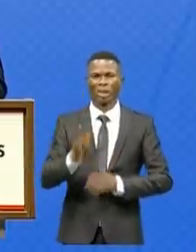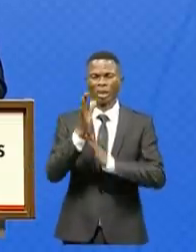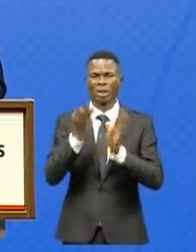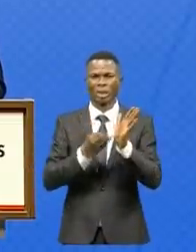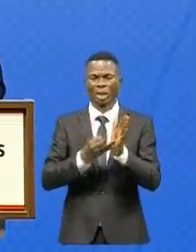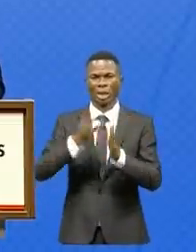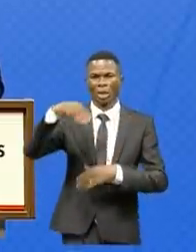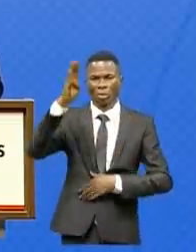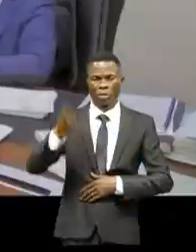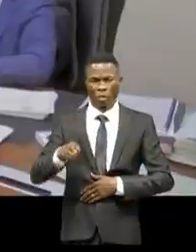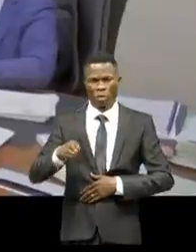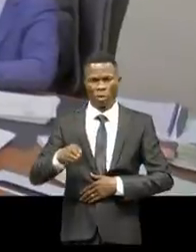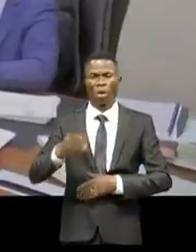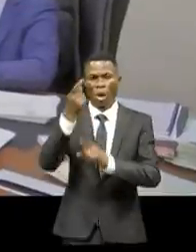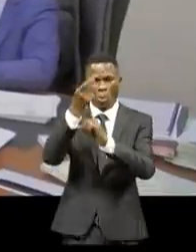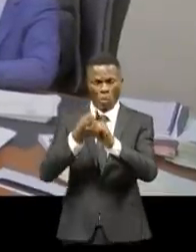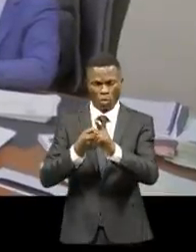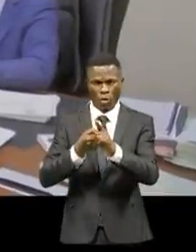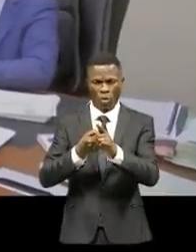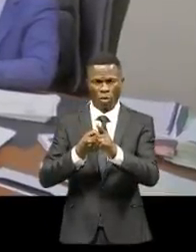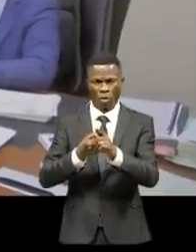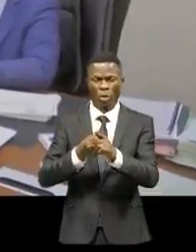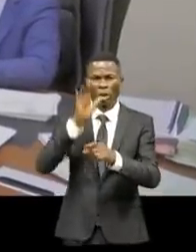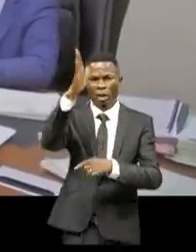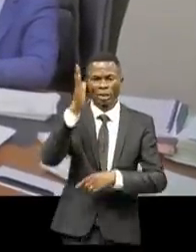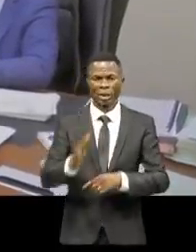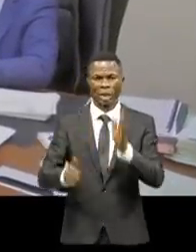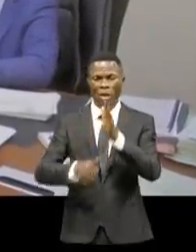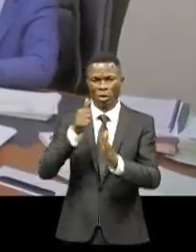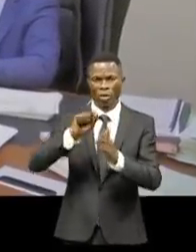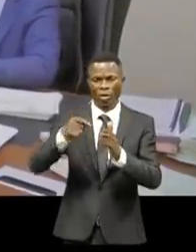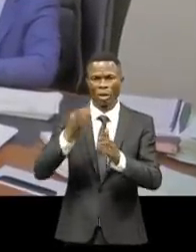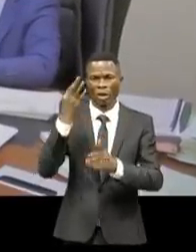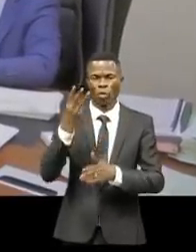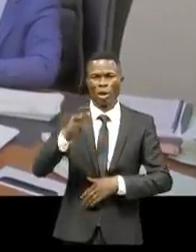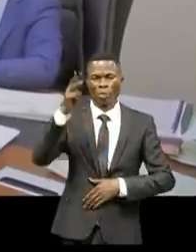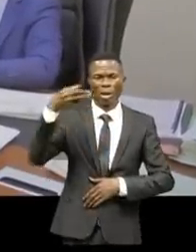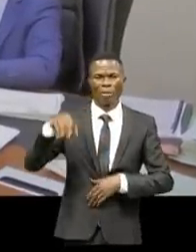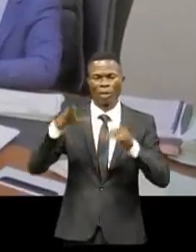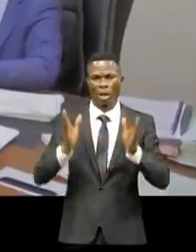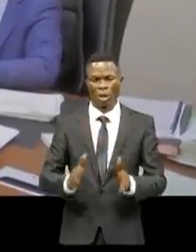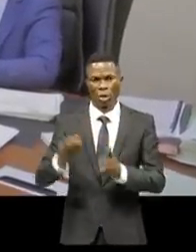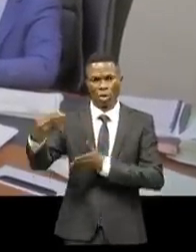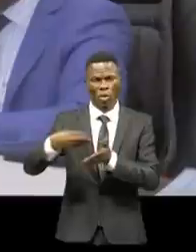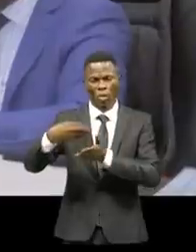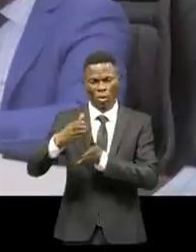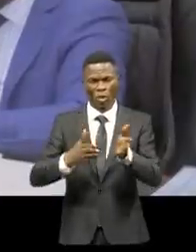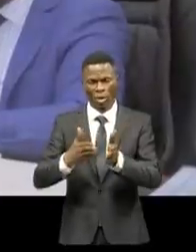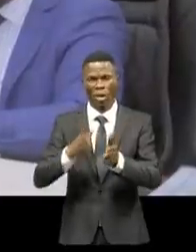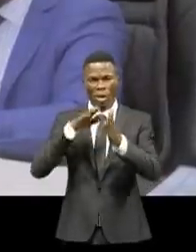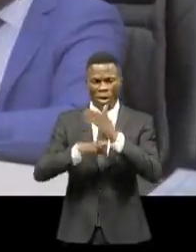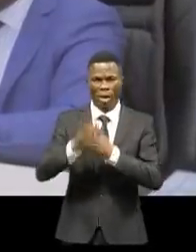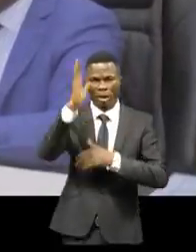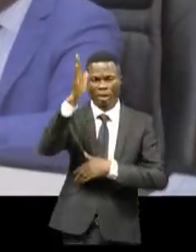117% de ses assignations mensuelles arrêtées à 511,3 milliards de francs congolais. Ses recettes se sont chiffrées